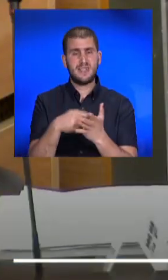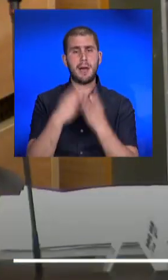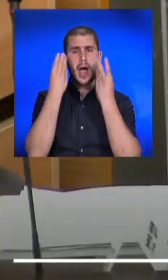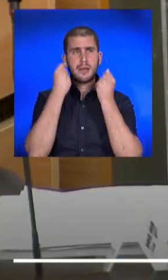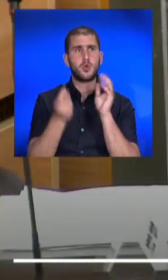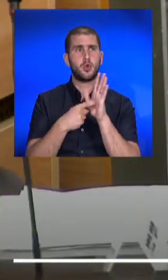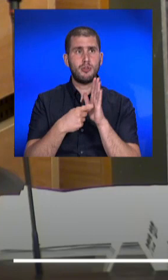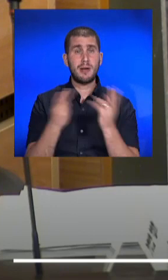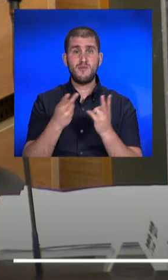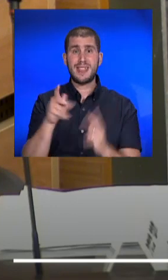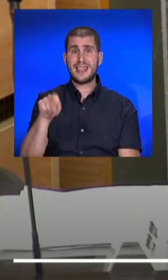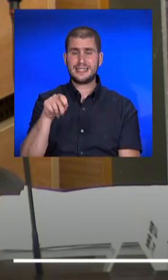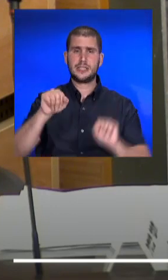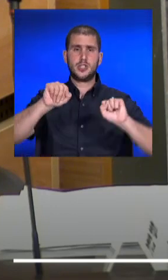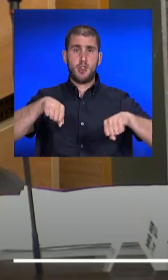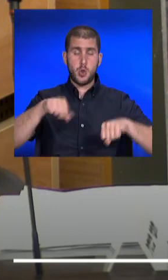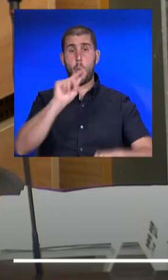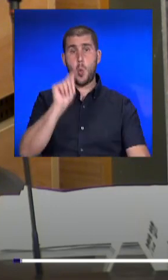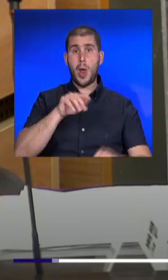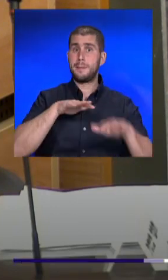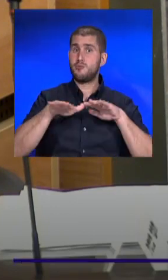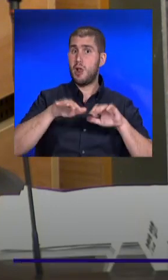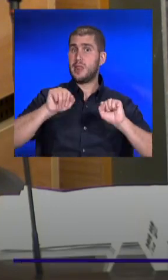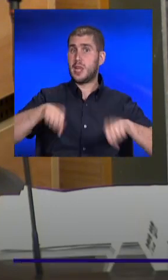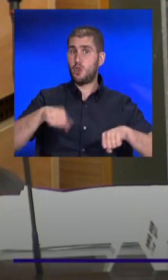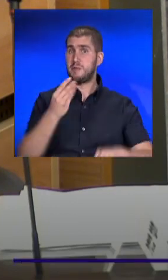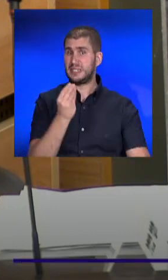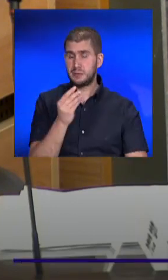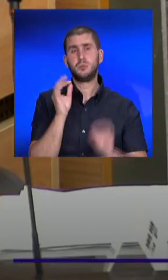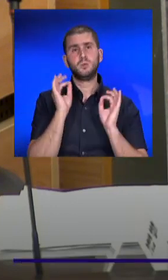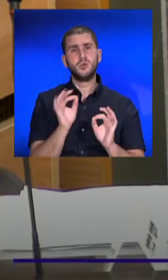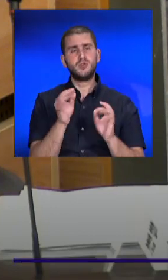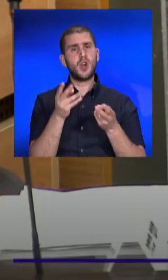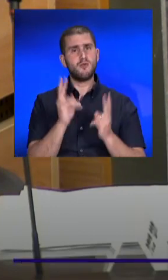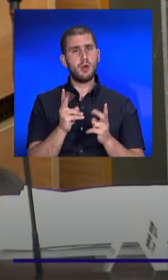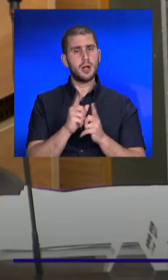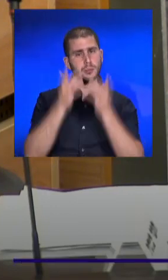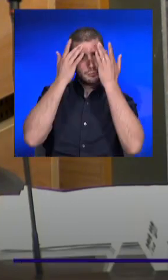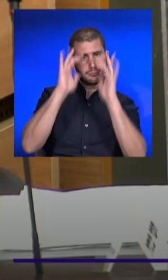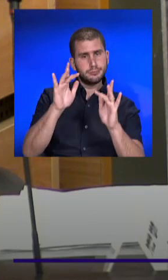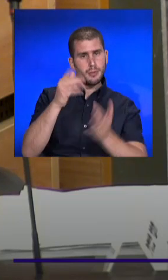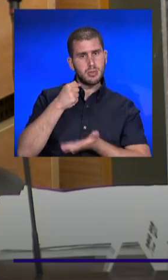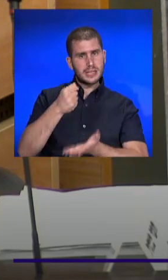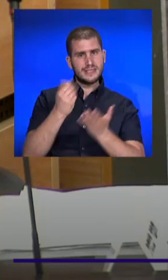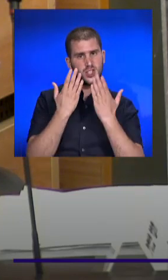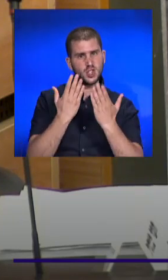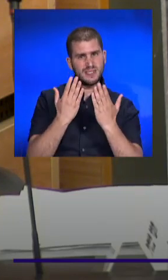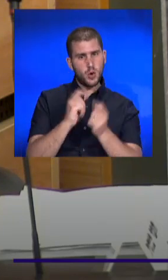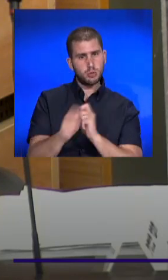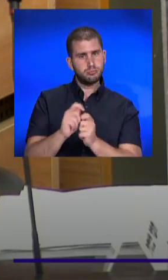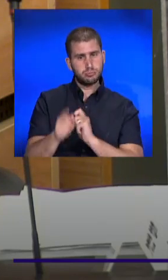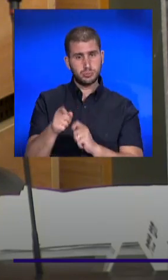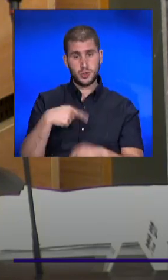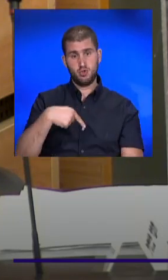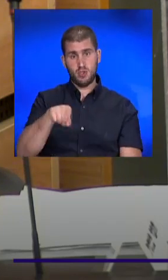כמובן שהכנסת תשלוט, אולי שהממשלה אפילו תשלוט, כדי בעצם לדאוג שתקציב הישיבות שהשנה